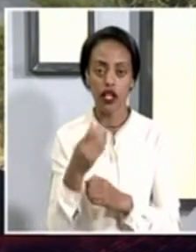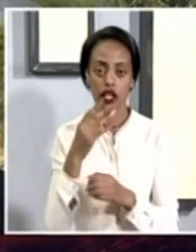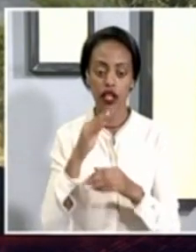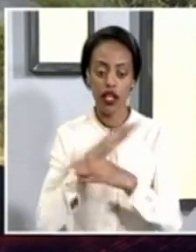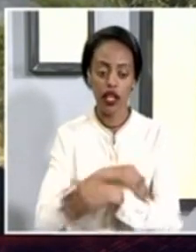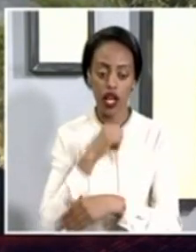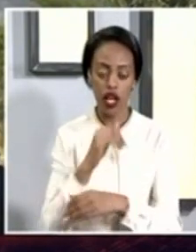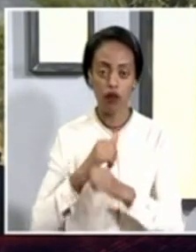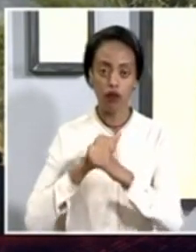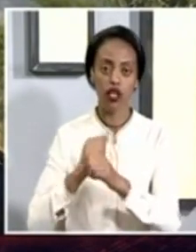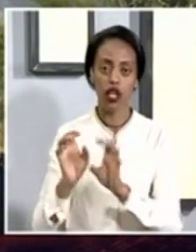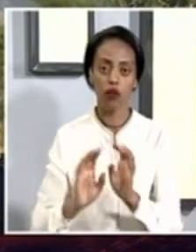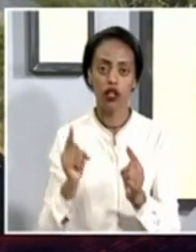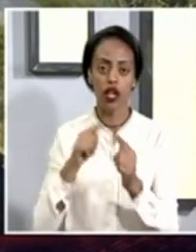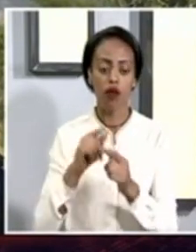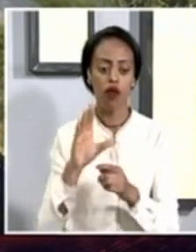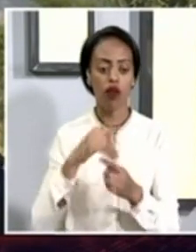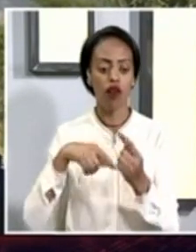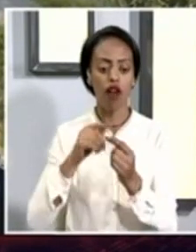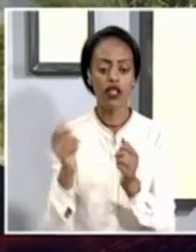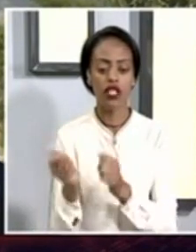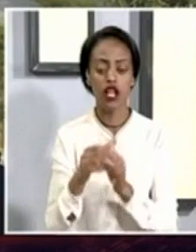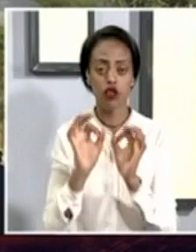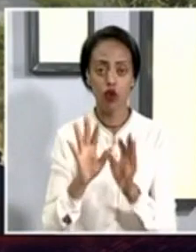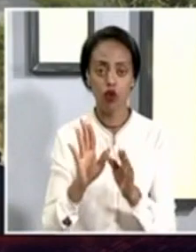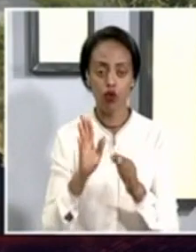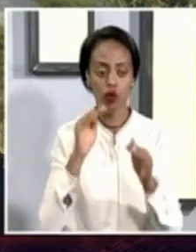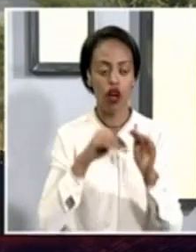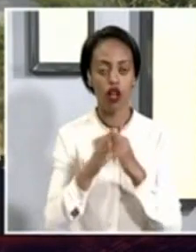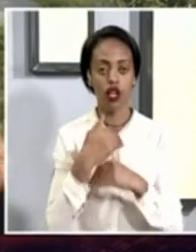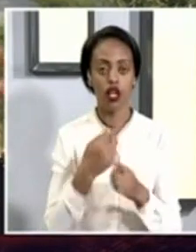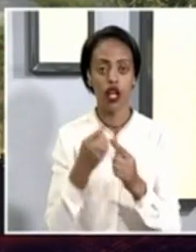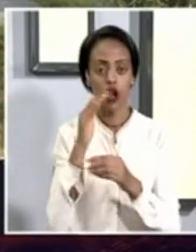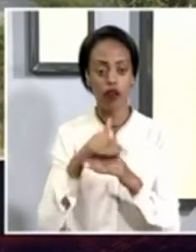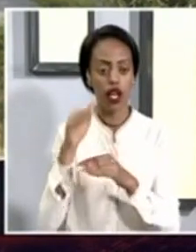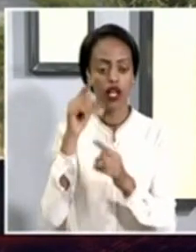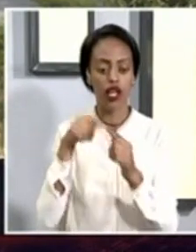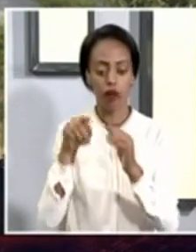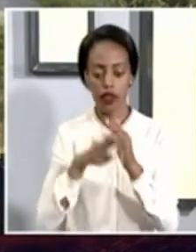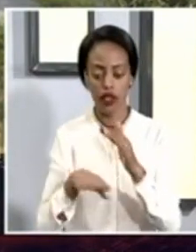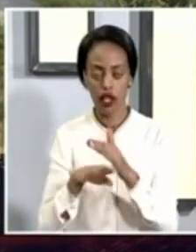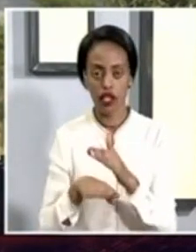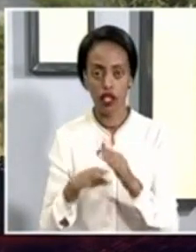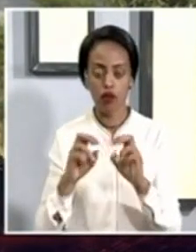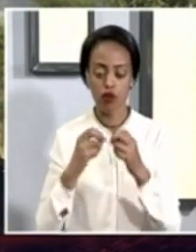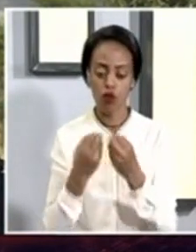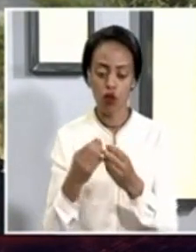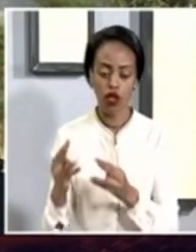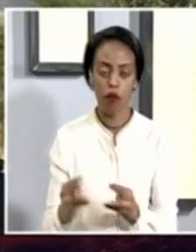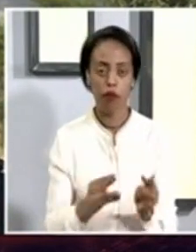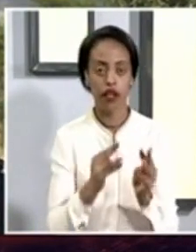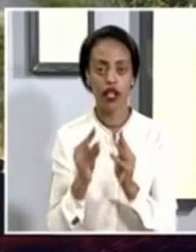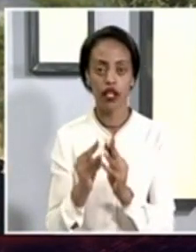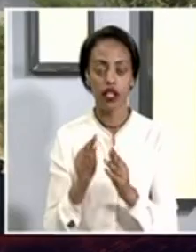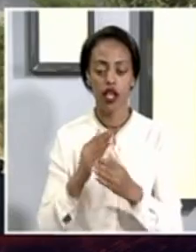ዝግበር ነይሩ ኣብ መጨረሻ ናብ ዝራእቲ ዘይብሉ ከባቢ እዩ ዓሪፉ እኒሀ ሕዚ እውን ከም ትሪእዎ ዘለኹም ካብ ላዕሊ ናብ ታሕቲ ብዝተወደበ መንገዲ